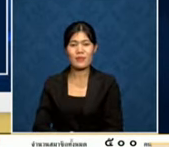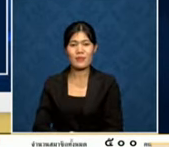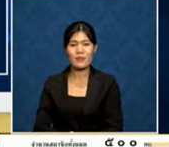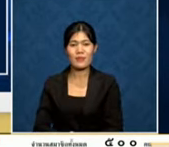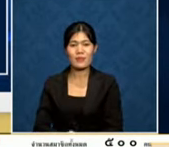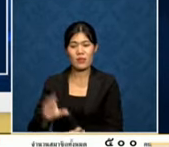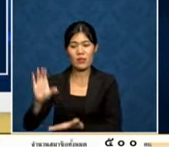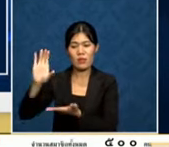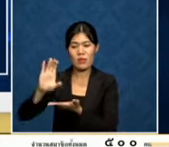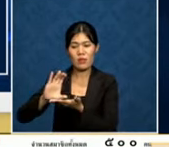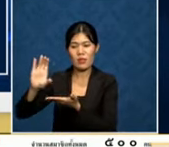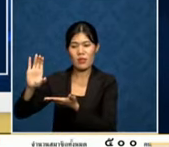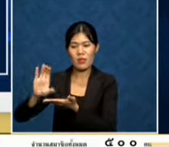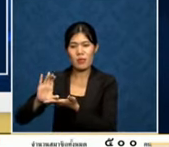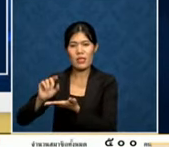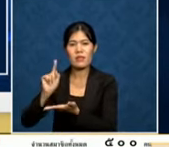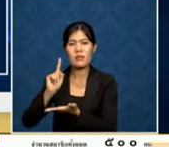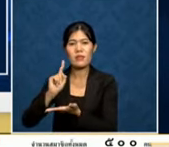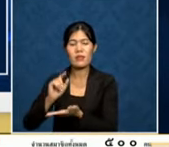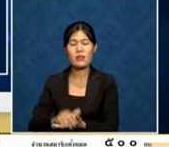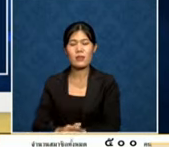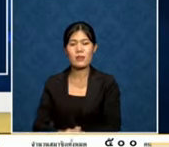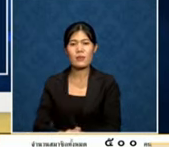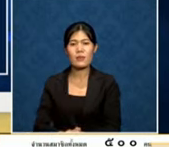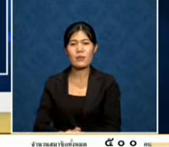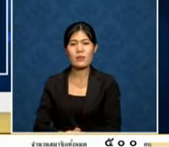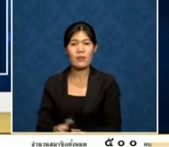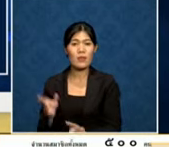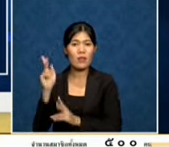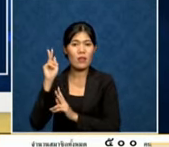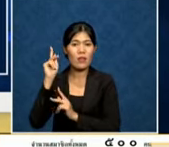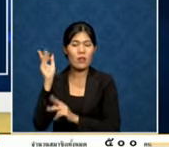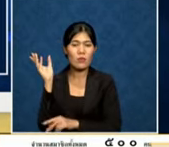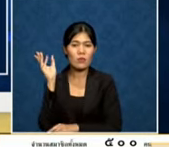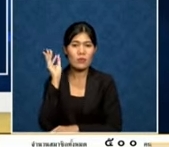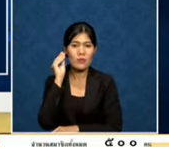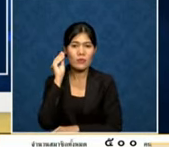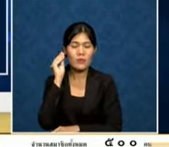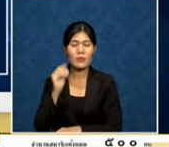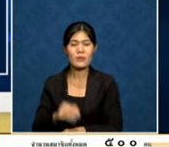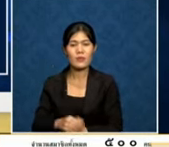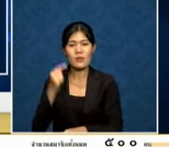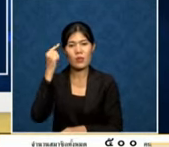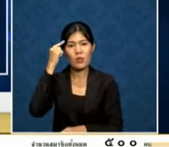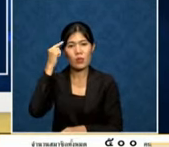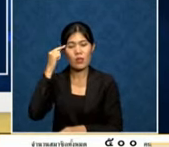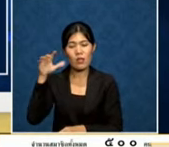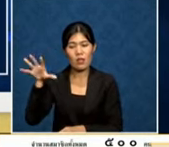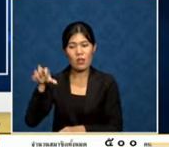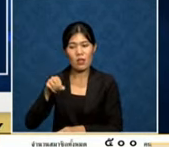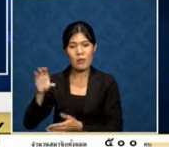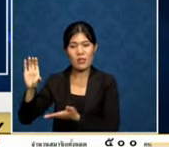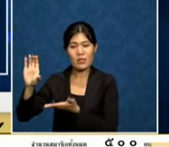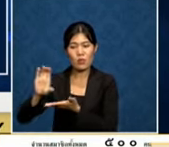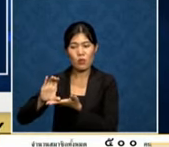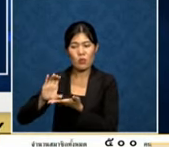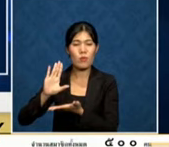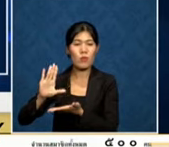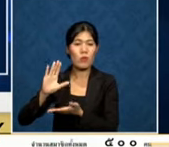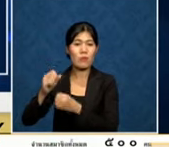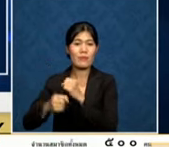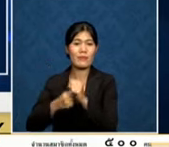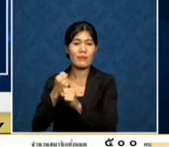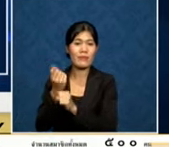จากที่ไหนแต่เขาว่าเขาลือกันว่าส่วนหนึ่งจะมาจากงบประมาณปีที่แล้วนะครับ